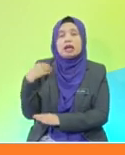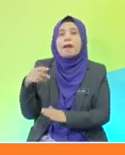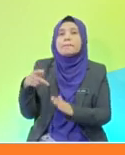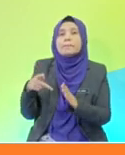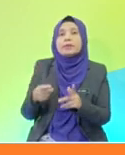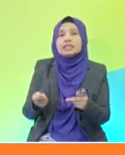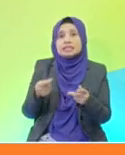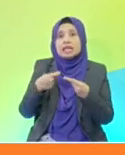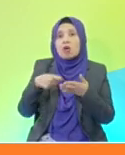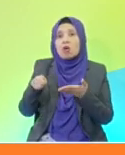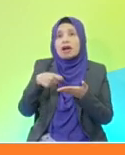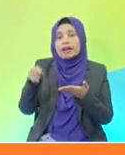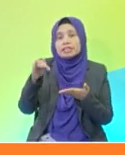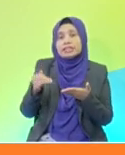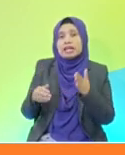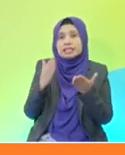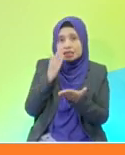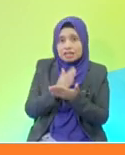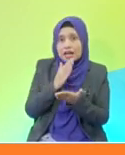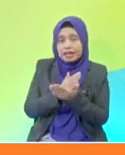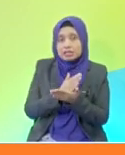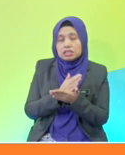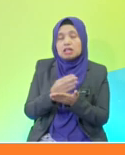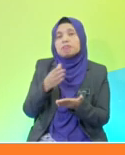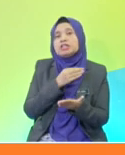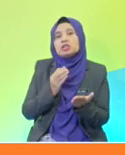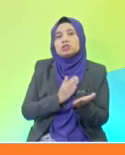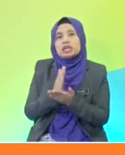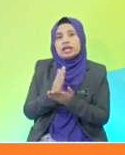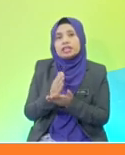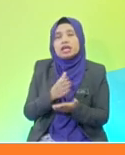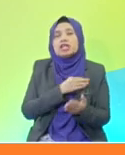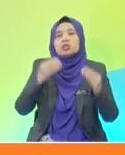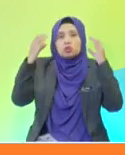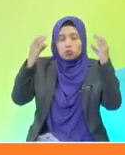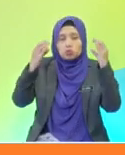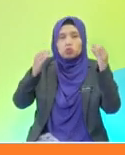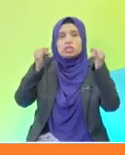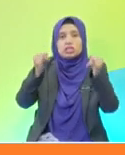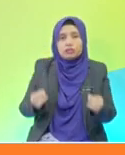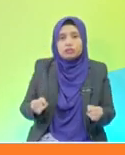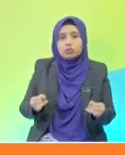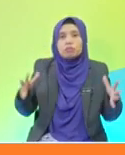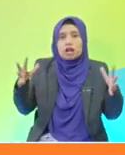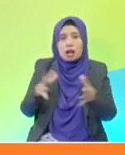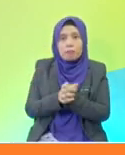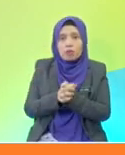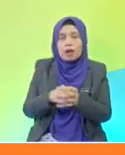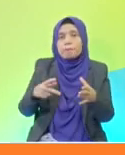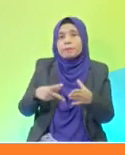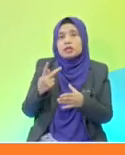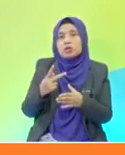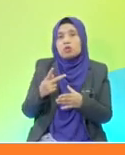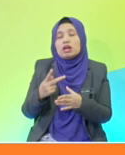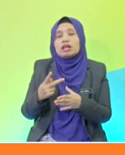harganya meningkat secara berterusan dan buruh merupakan individu yang menggabungkan faktor pengeluaran untuk